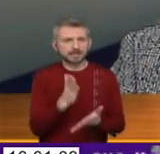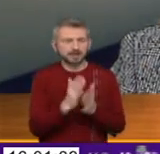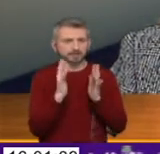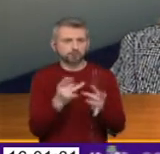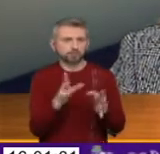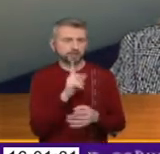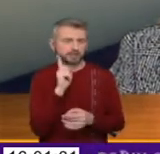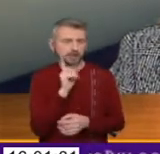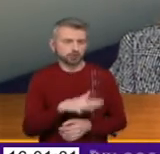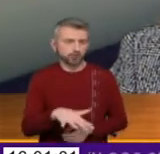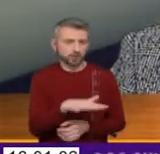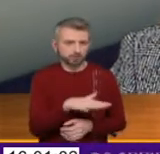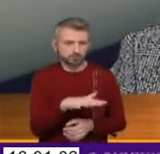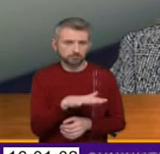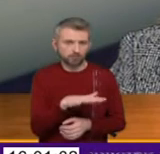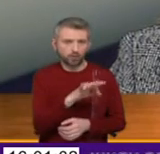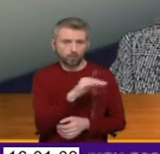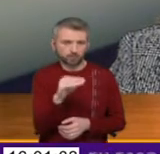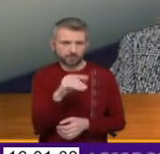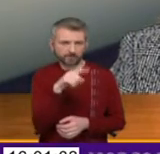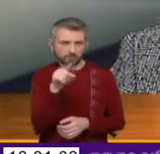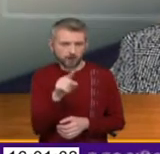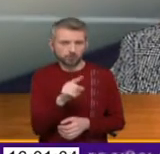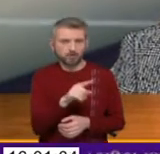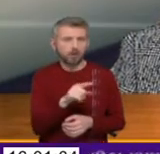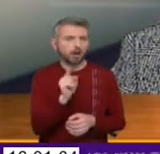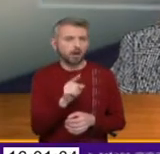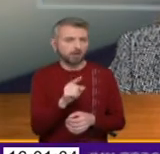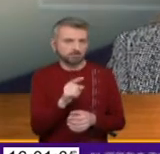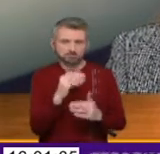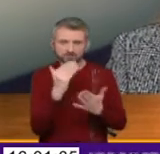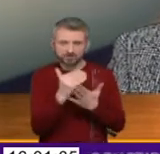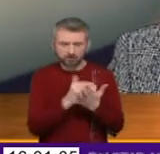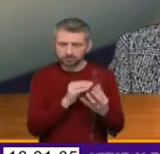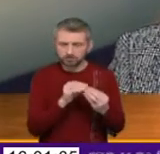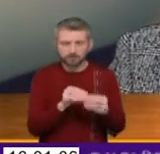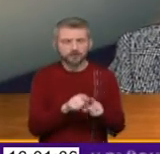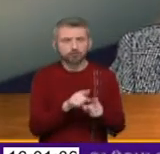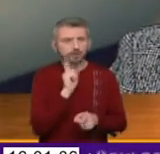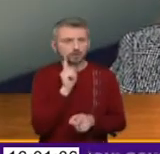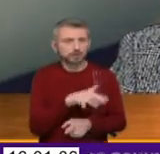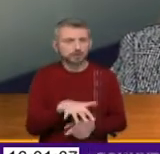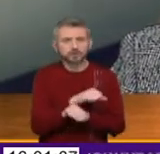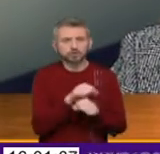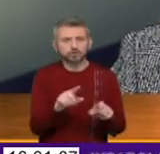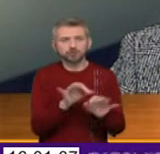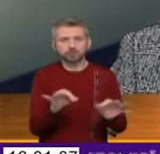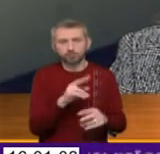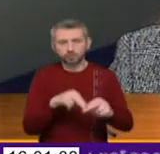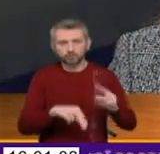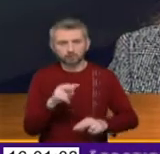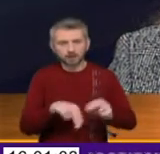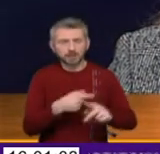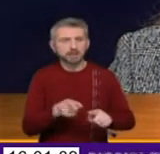просто зеленою зоною. Формально, але це не применшує його статусу, тому що все одно на зеленій зоні не можна нічого будувати. Це